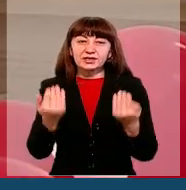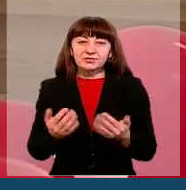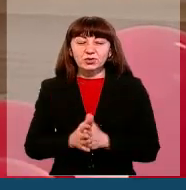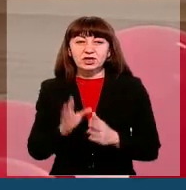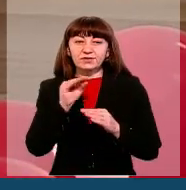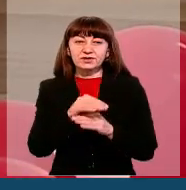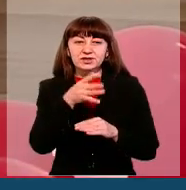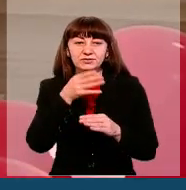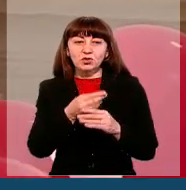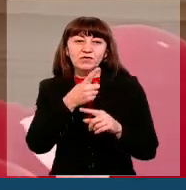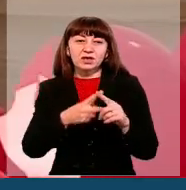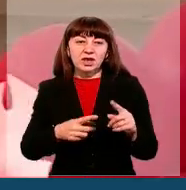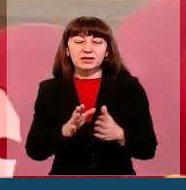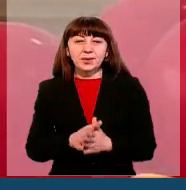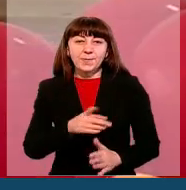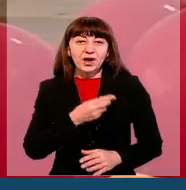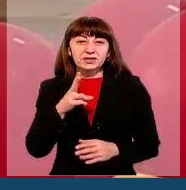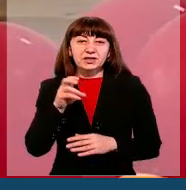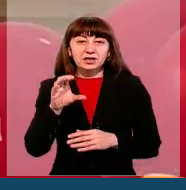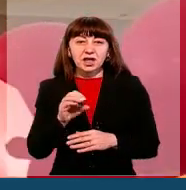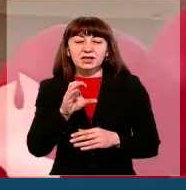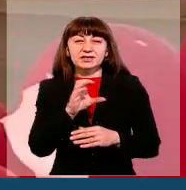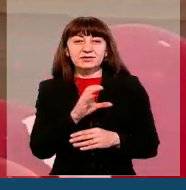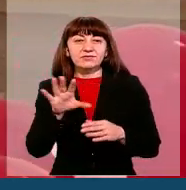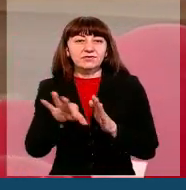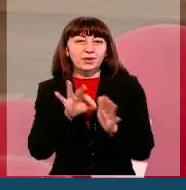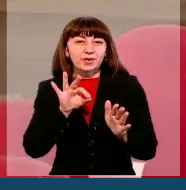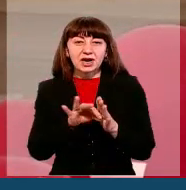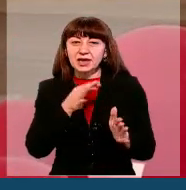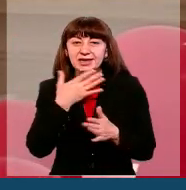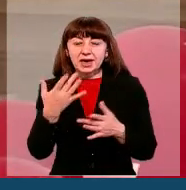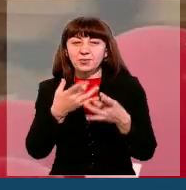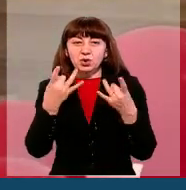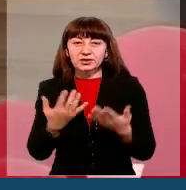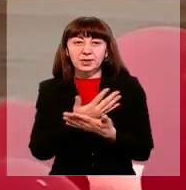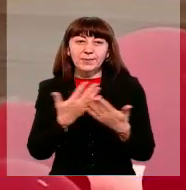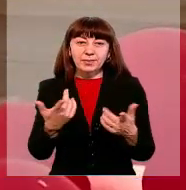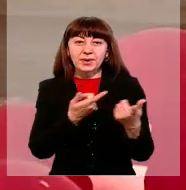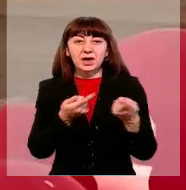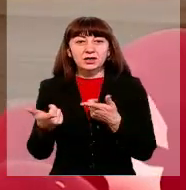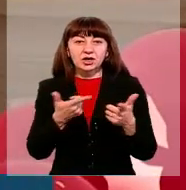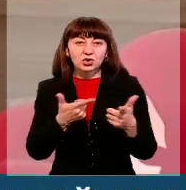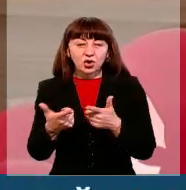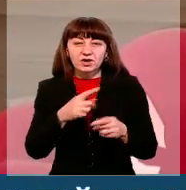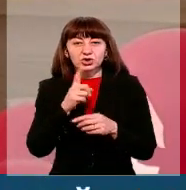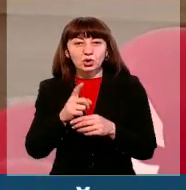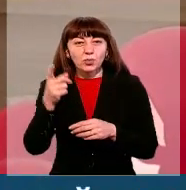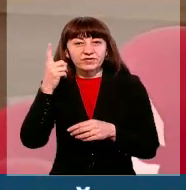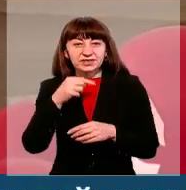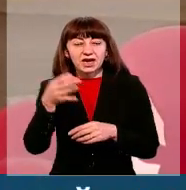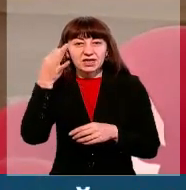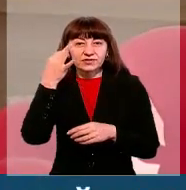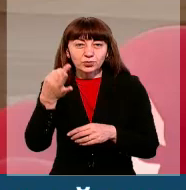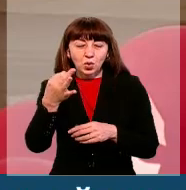Бүгін келіп, өз үлестеріңізді қосқандарыңыз қуантады. Болған шеберлік сыныптар бекер таңдалмаған. Біздің құндылықтарымыз бен